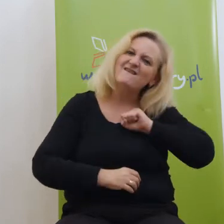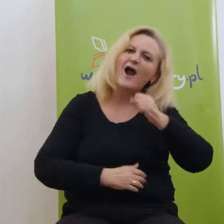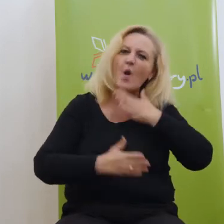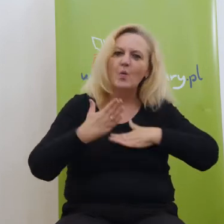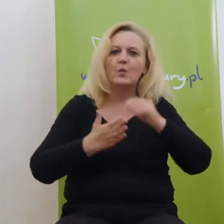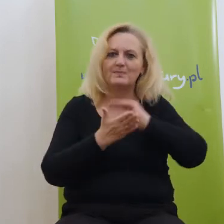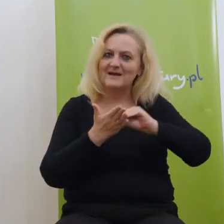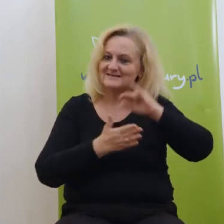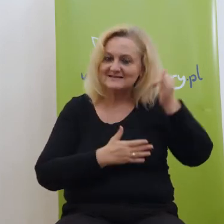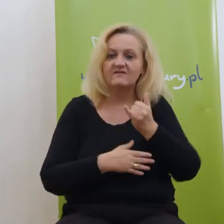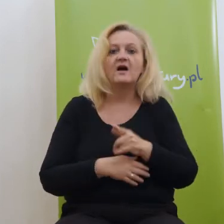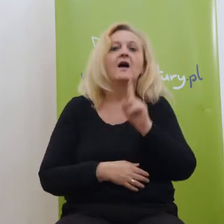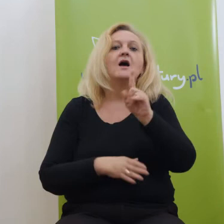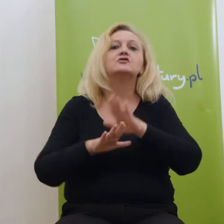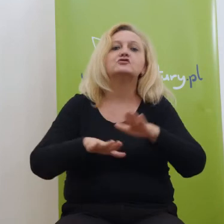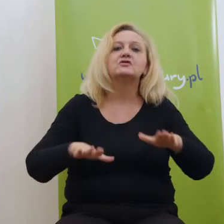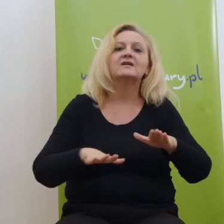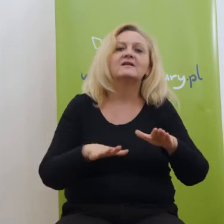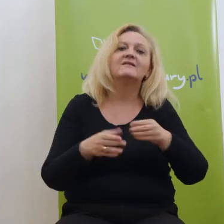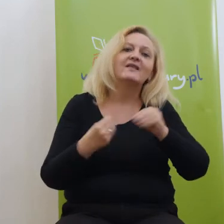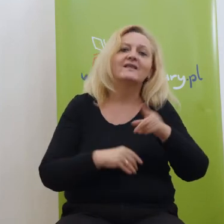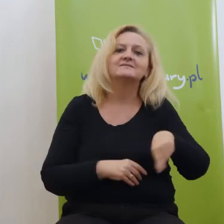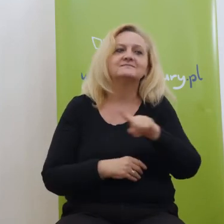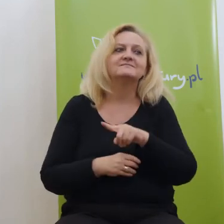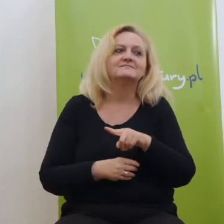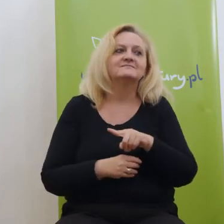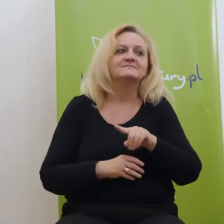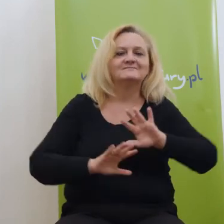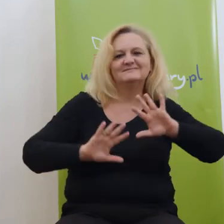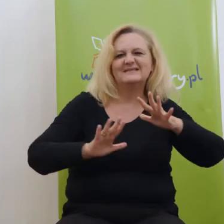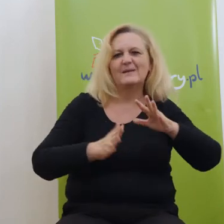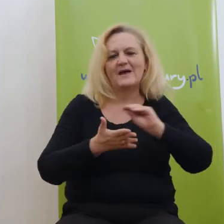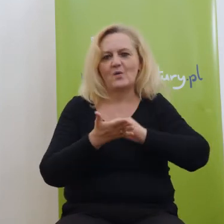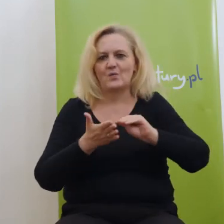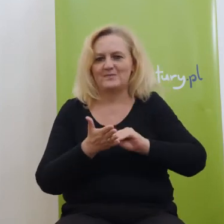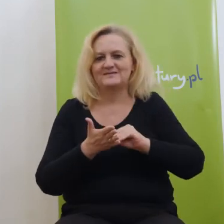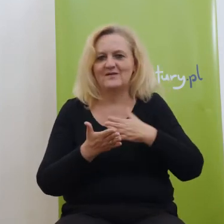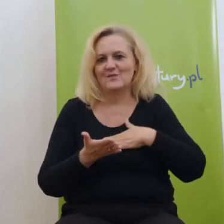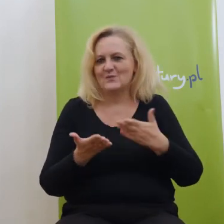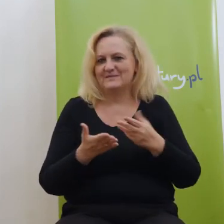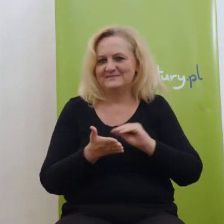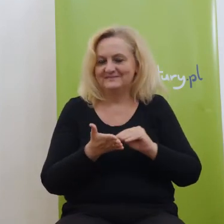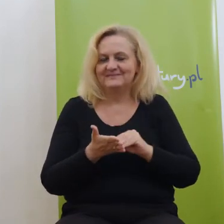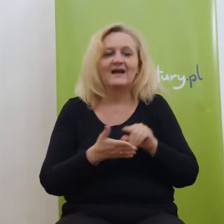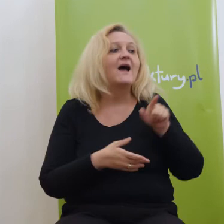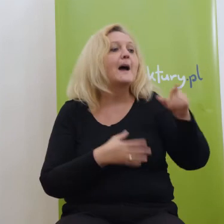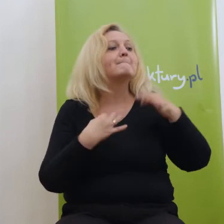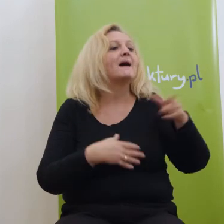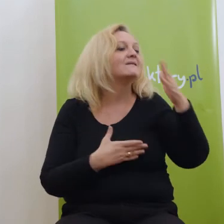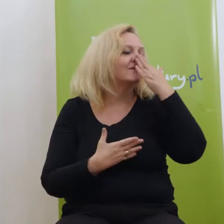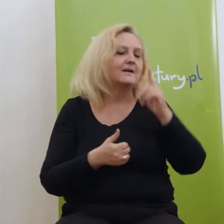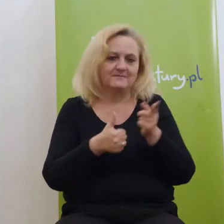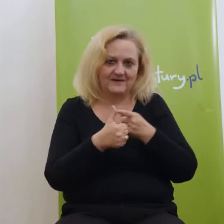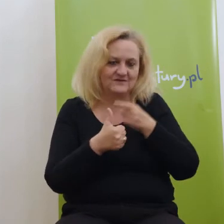pisania? Bo dzieci raczej nie bardzo lubią pisać. Jest to dla dzieci trudne. A jak to było u pani? To jest